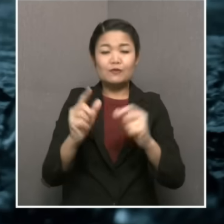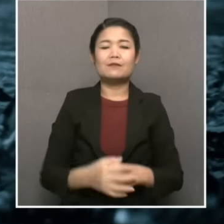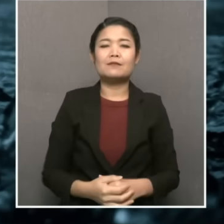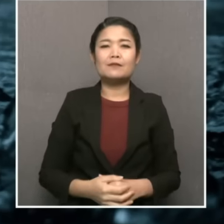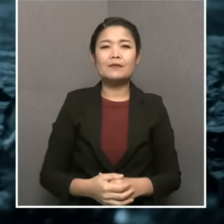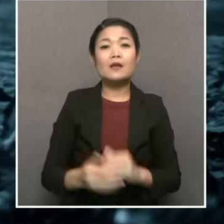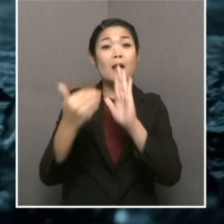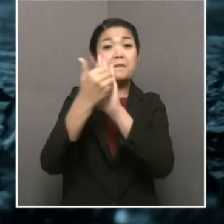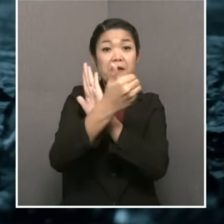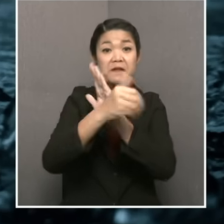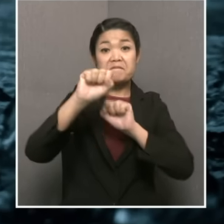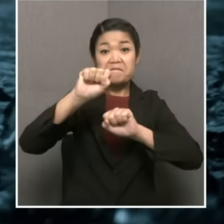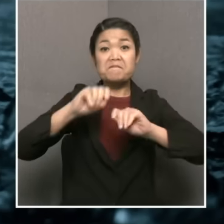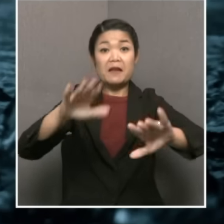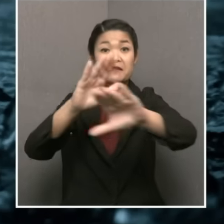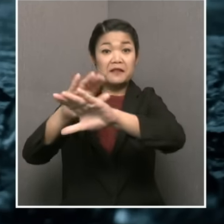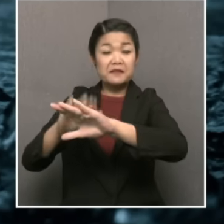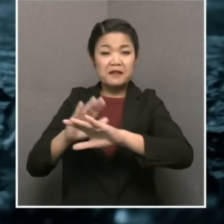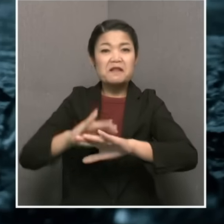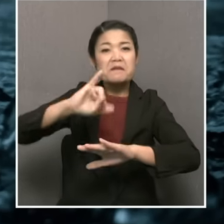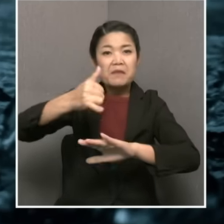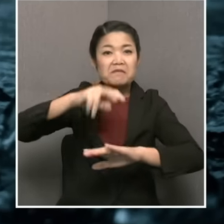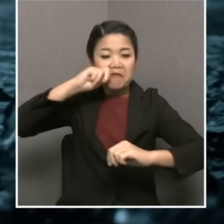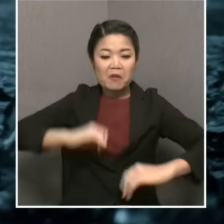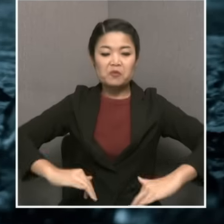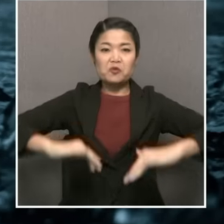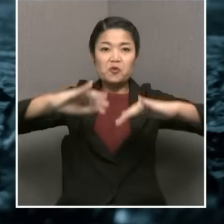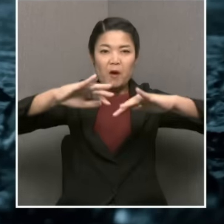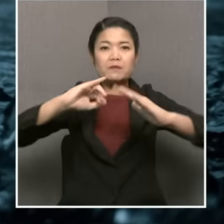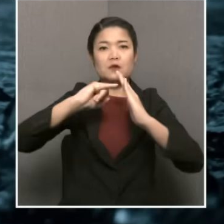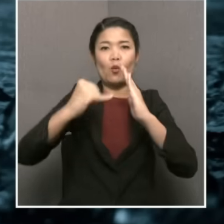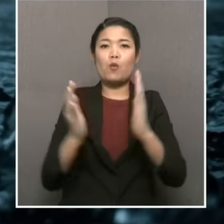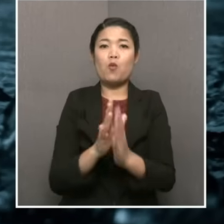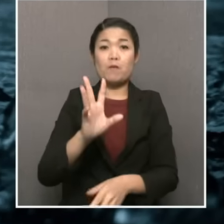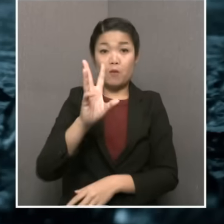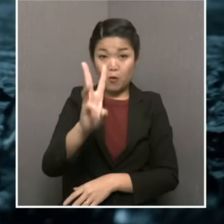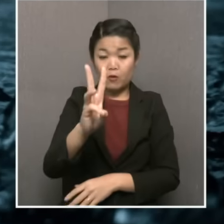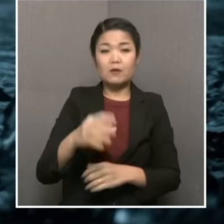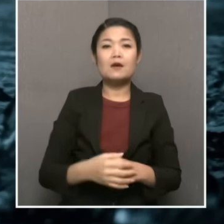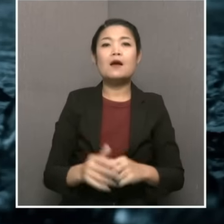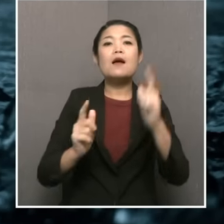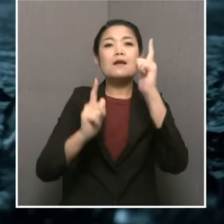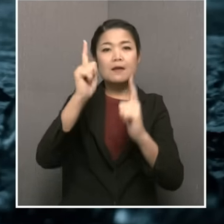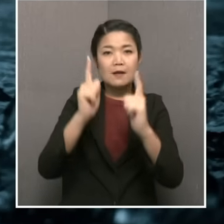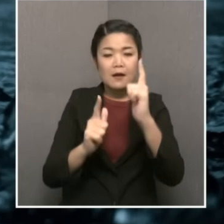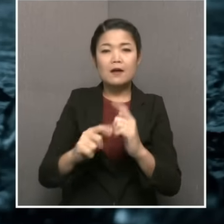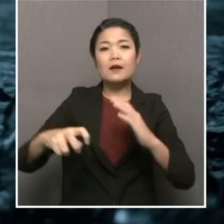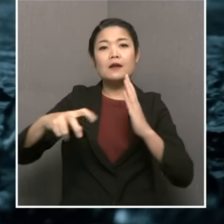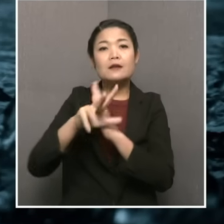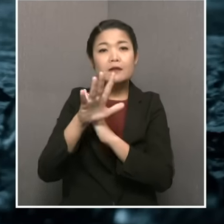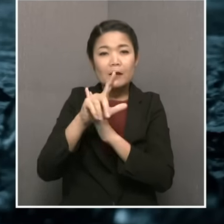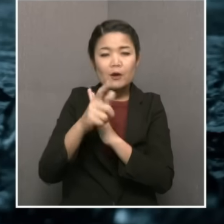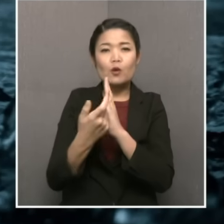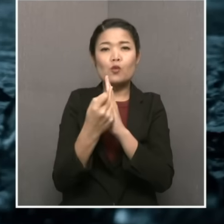ออกเฉียงเหนือประกาศแจ้งเตือนเสี่ยงน้ำท่วมฉับพลัน 6จังหวัดนะคะก็คือพื้นที่จังหวัดเลยชัยภูมิ